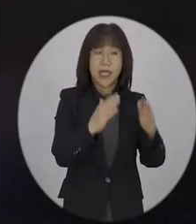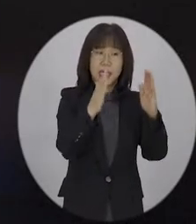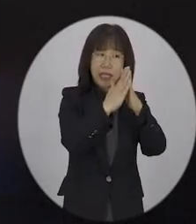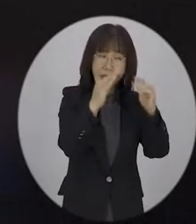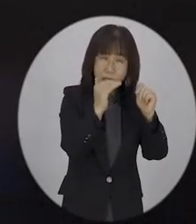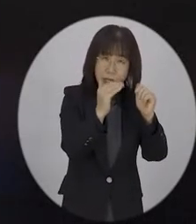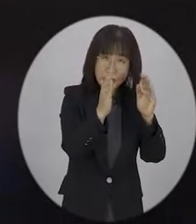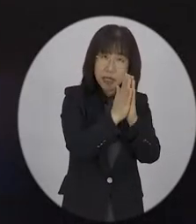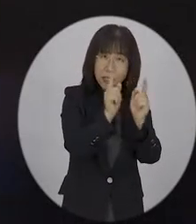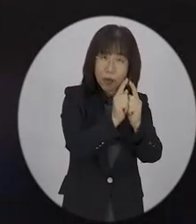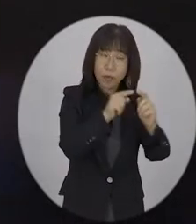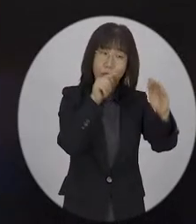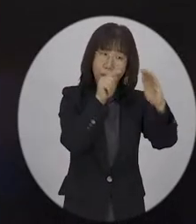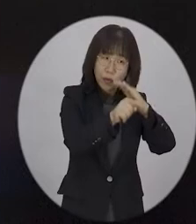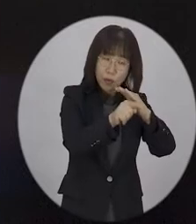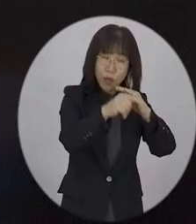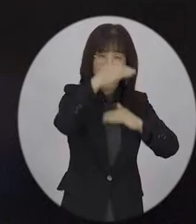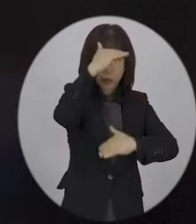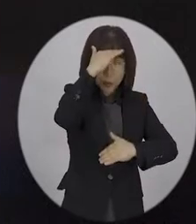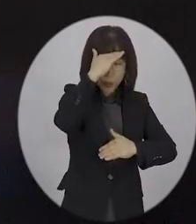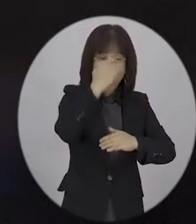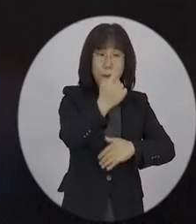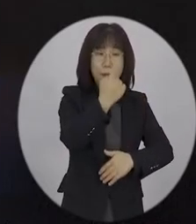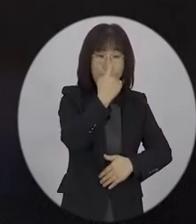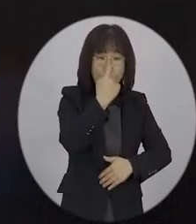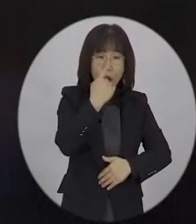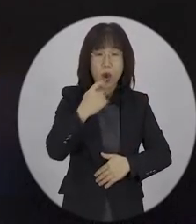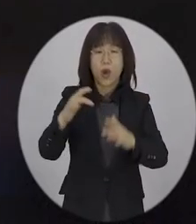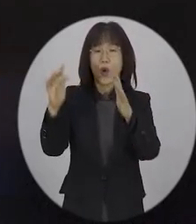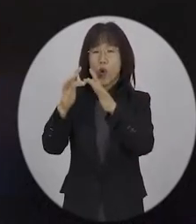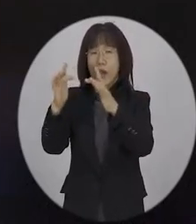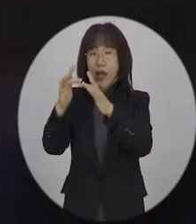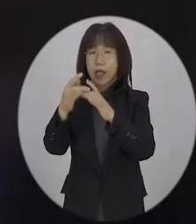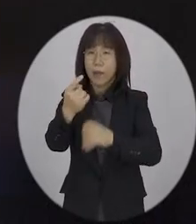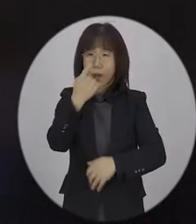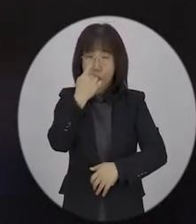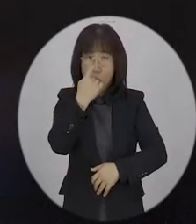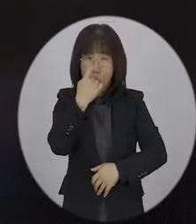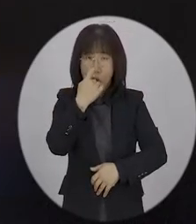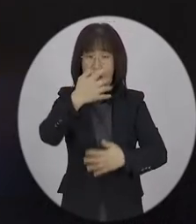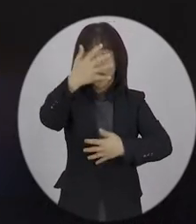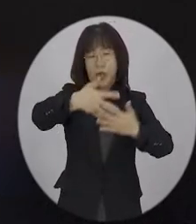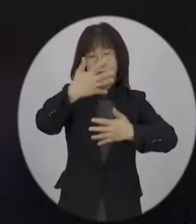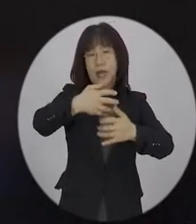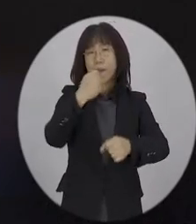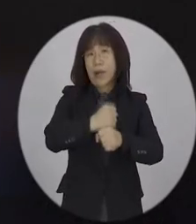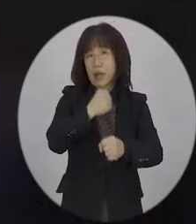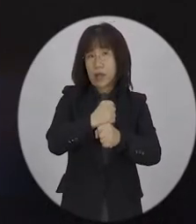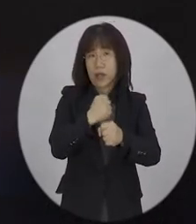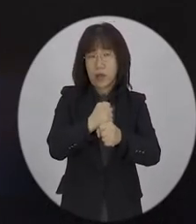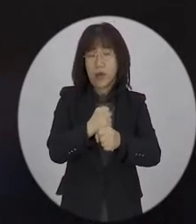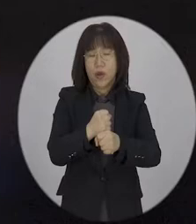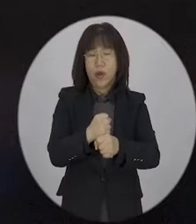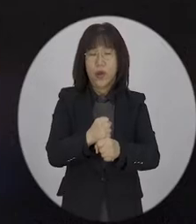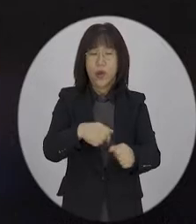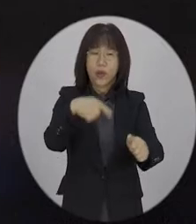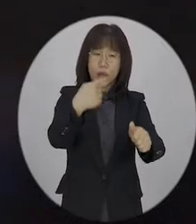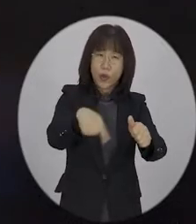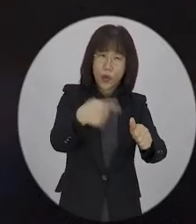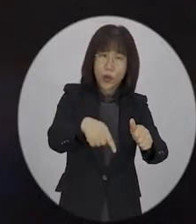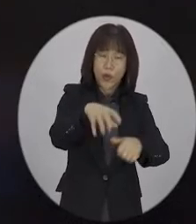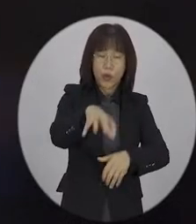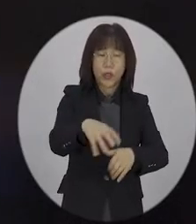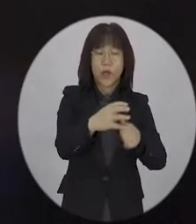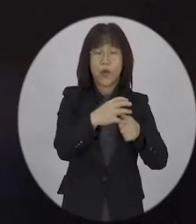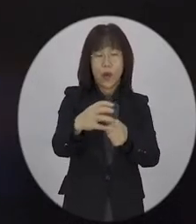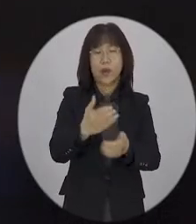온라인 중 교육을 함께 실시하였고 특히 교육용 영상 콘텐츠를 자체적으로 제작하고 배포하여 교육현장에서